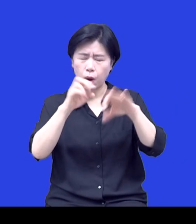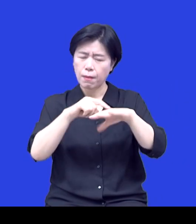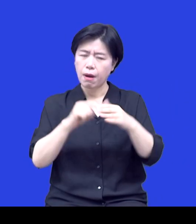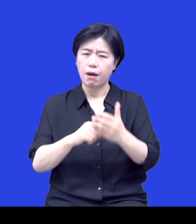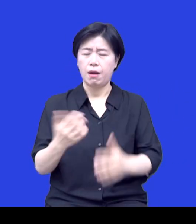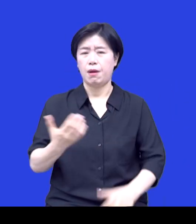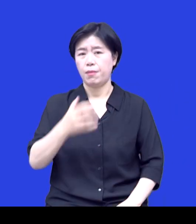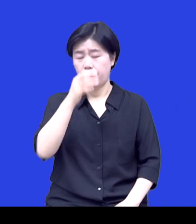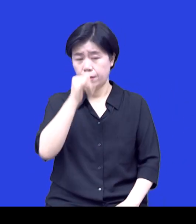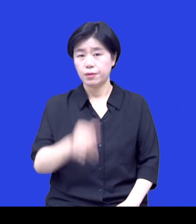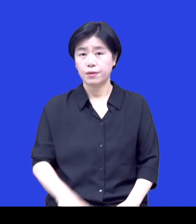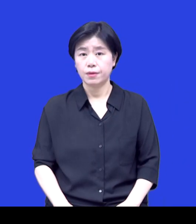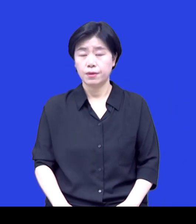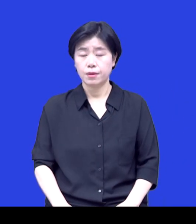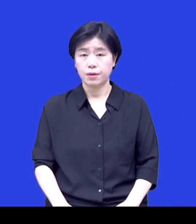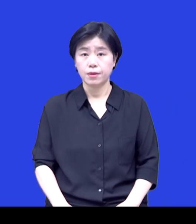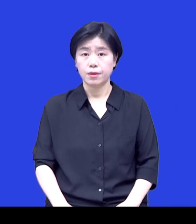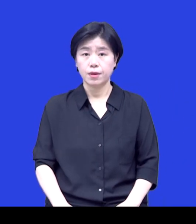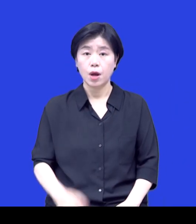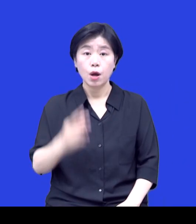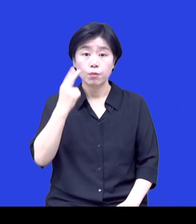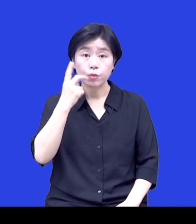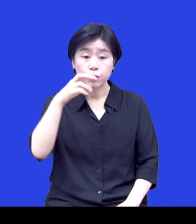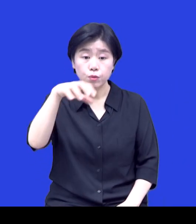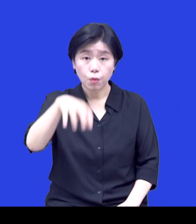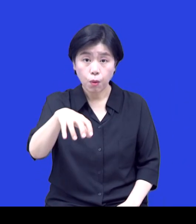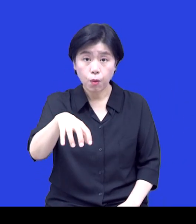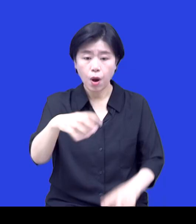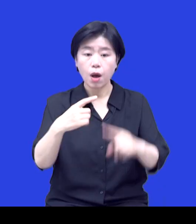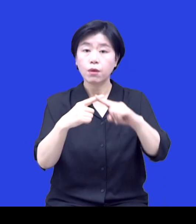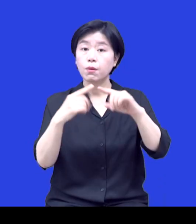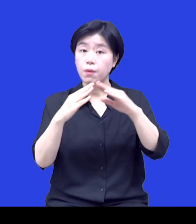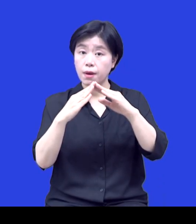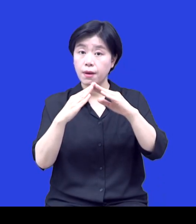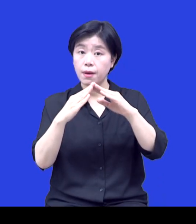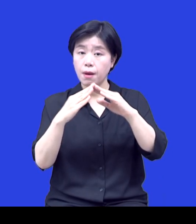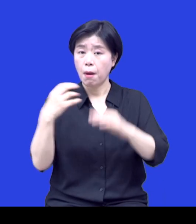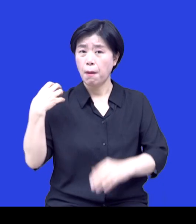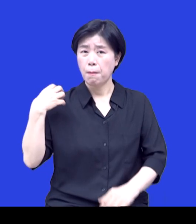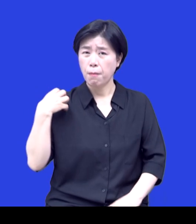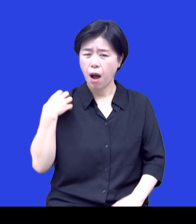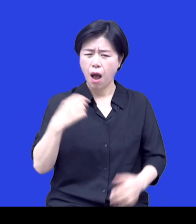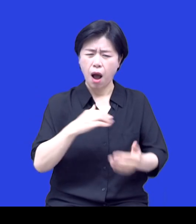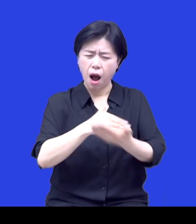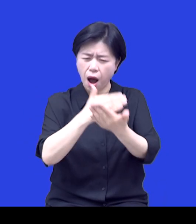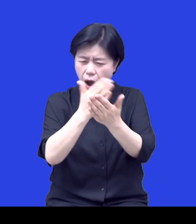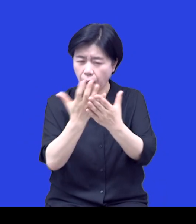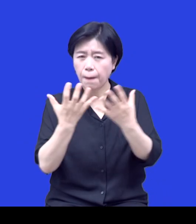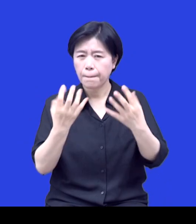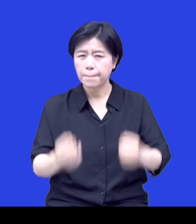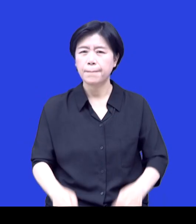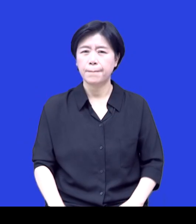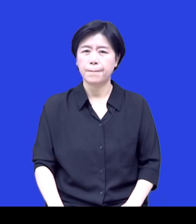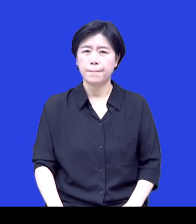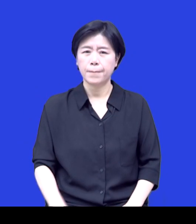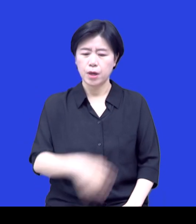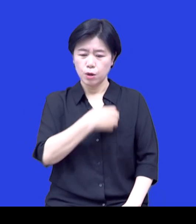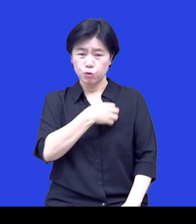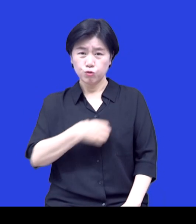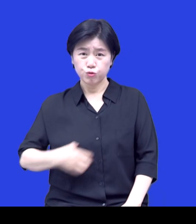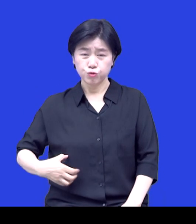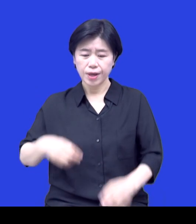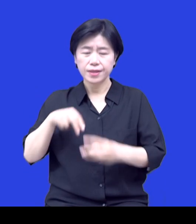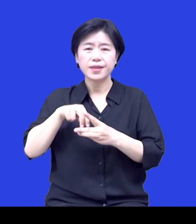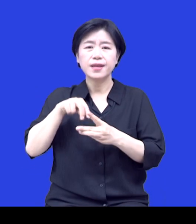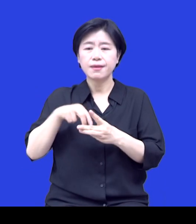그럼요. 주민센터, 그렇죠. 한국인 주민센터 역할을 다 해야 하니까. 교인들 이사도 해주고. 네, 다 해야 되죠. 아이고. 제가 이게 근데 다 무료라는 거.